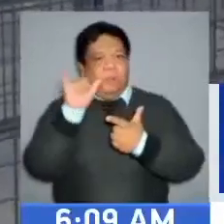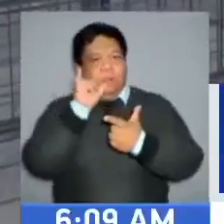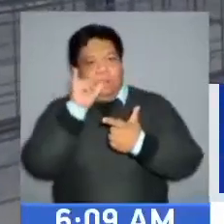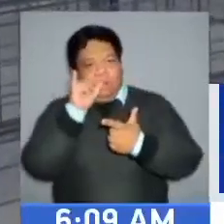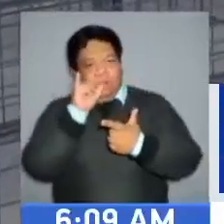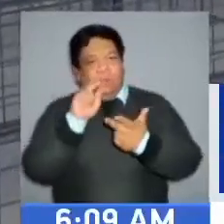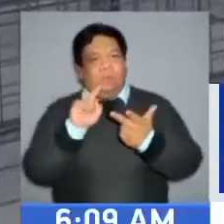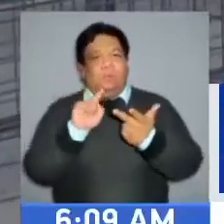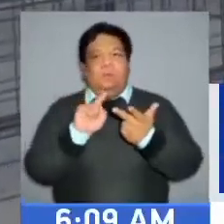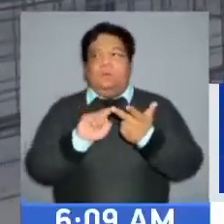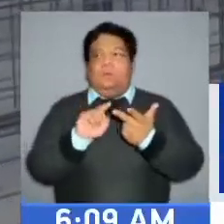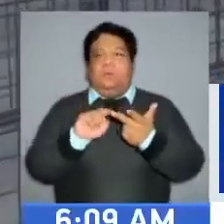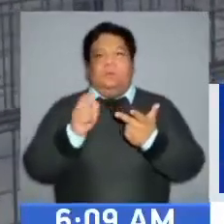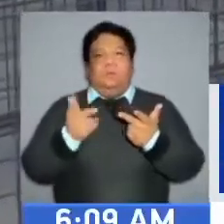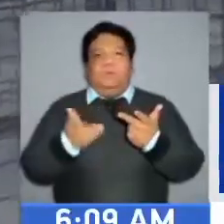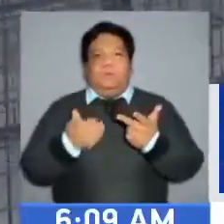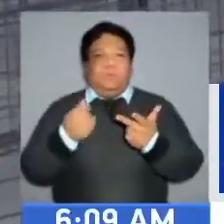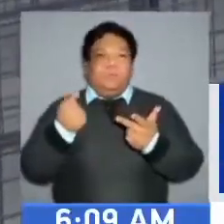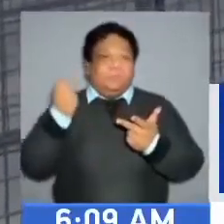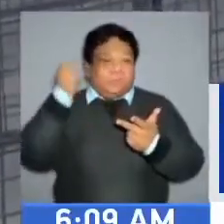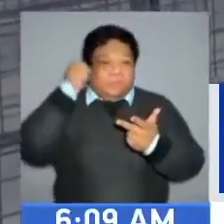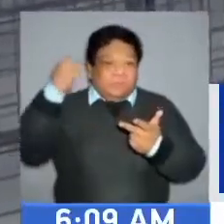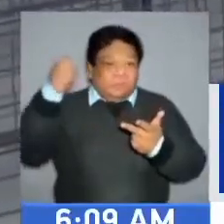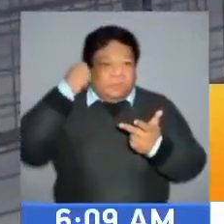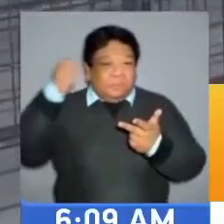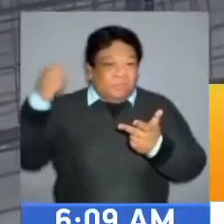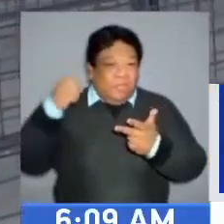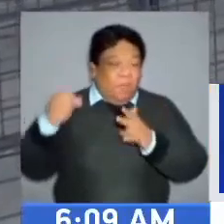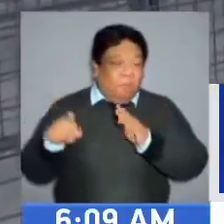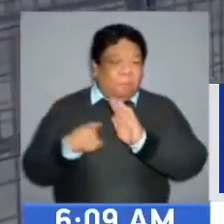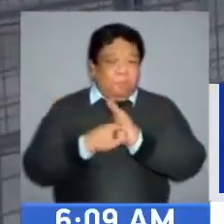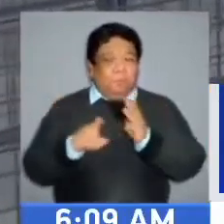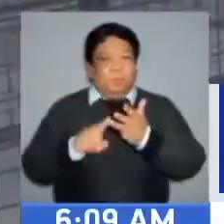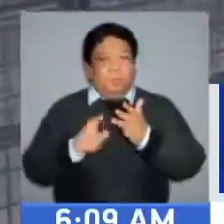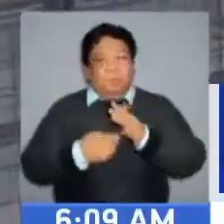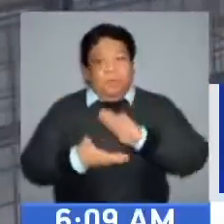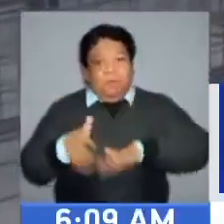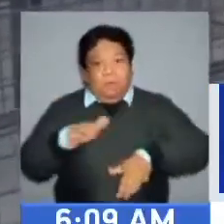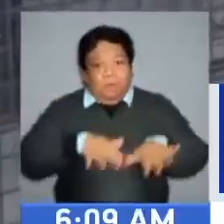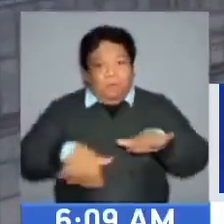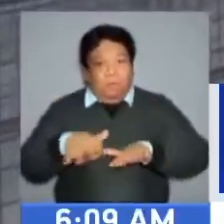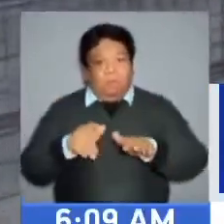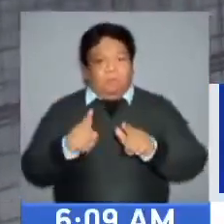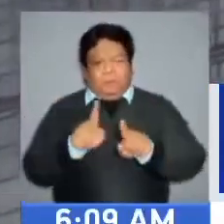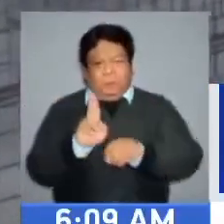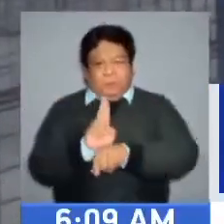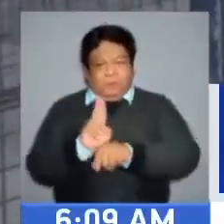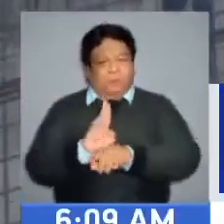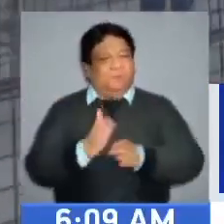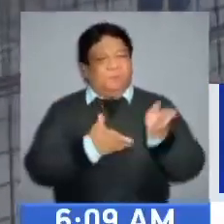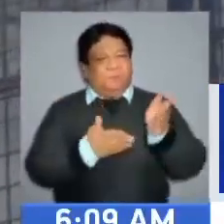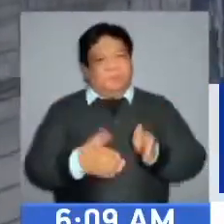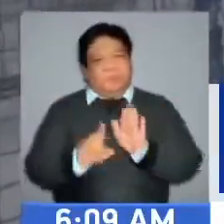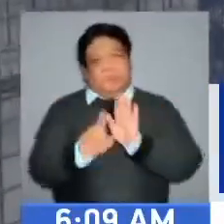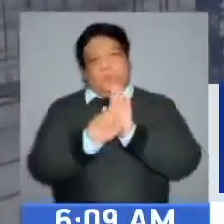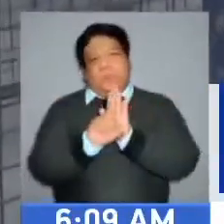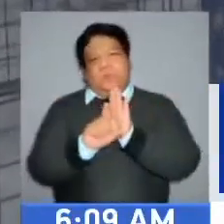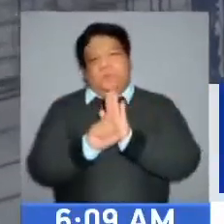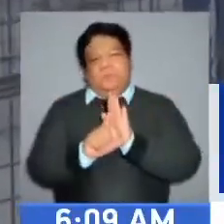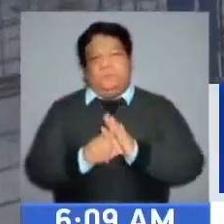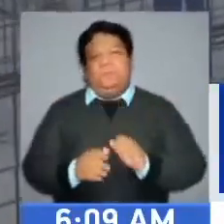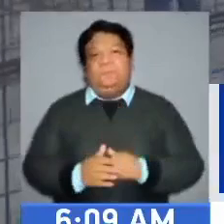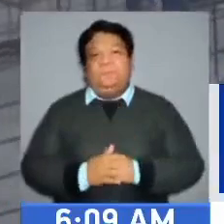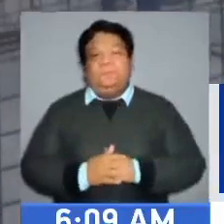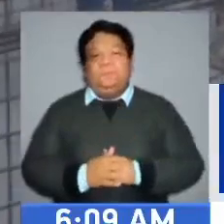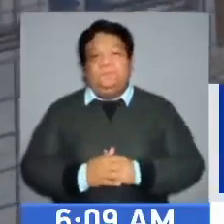sound system, mga gamit pang sugal, wag na ho nating itatangkaing dalhin pa yan. Meron pong 300 mga pulis na